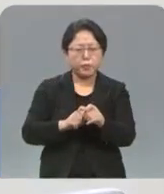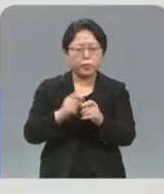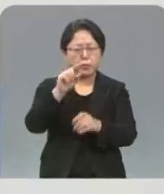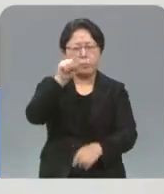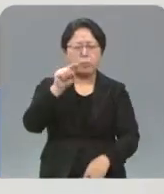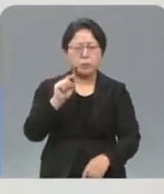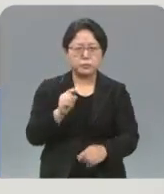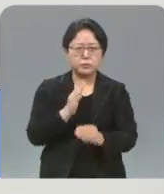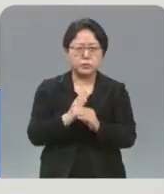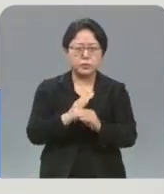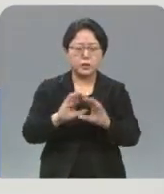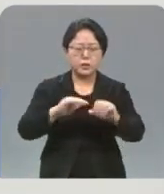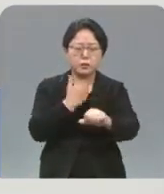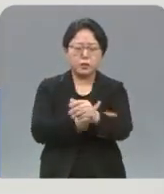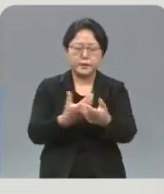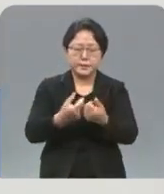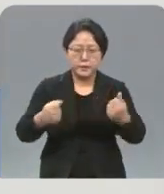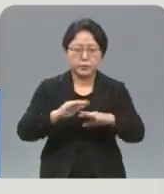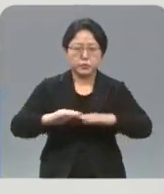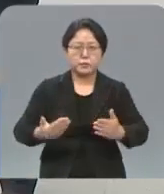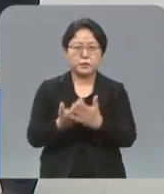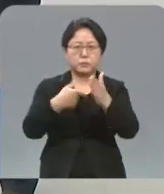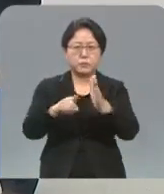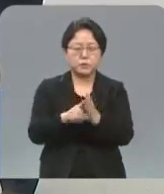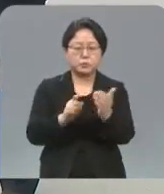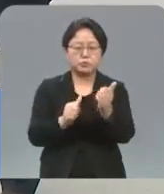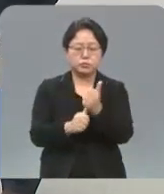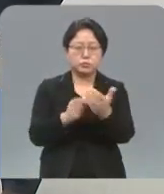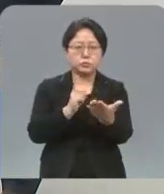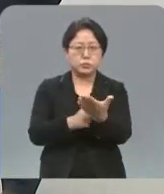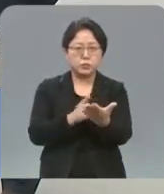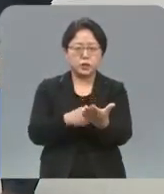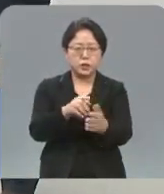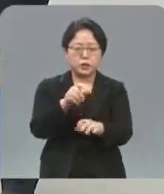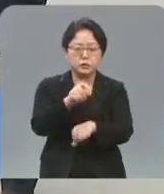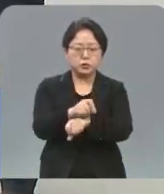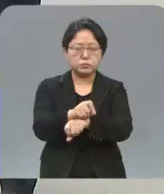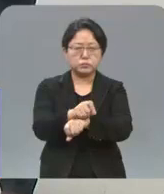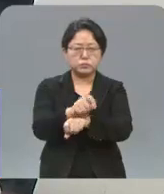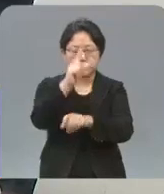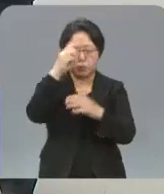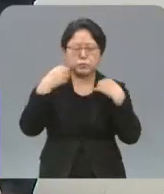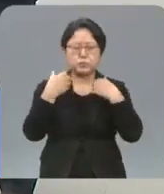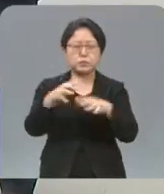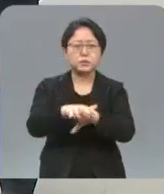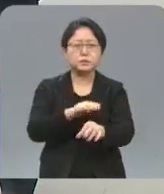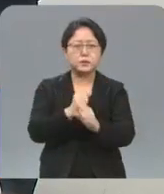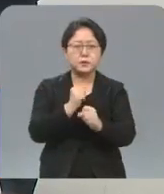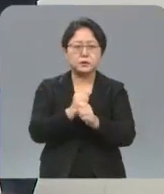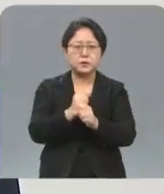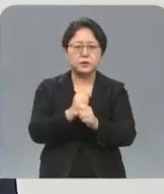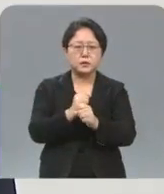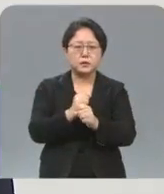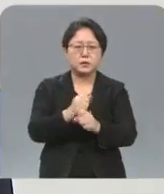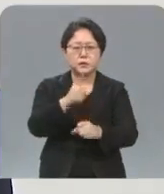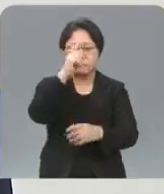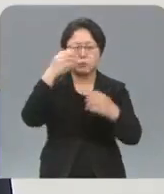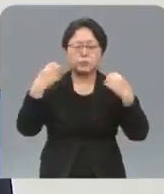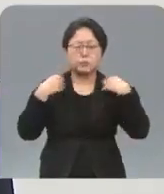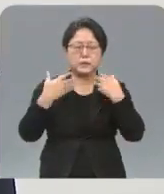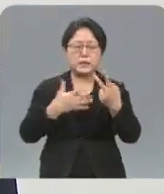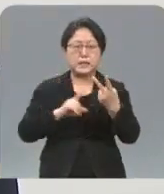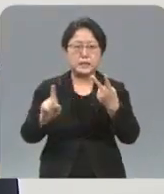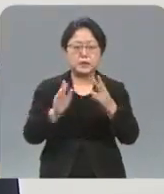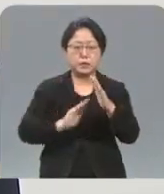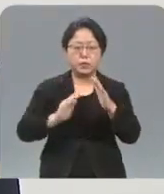상태라며 분권과 균형발전을 위해서 부총리급 정부부처를 만들어야 한다고 주장했습니다. 이들 단체는 또 정부가